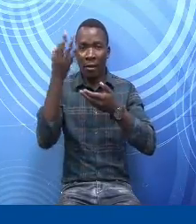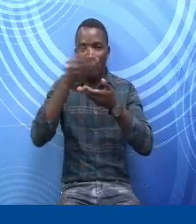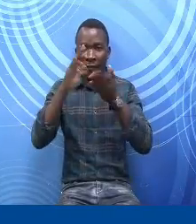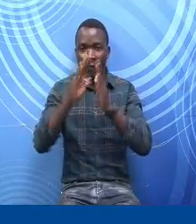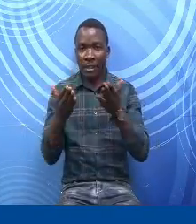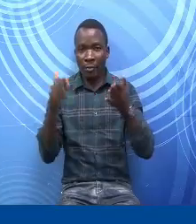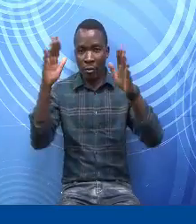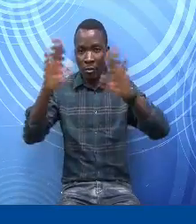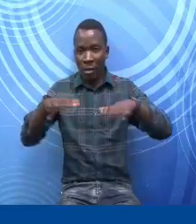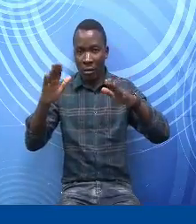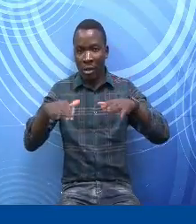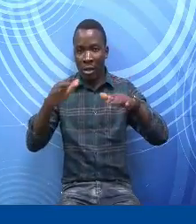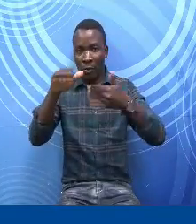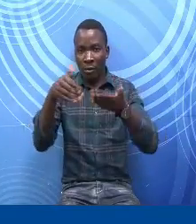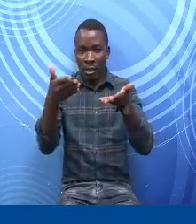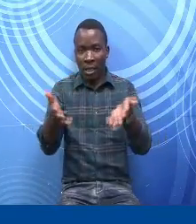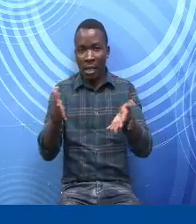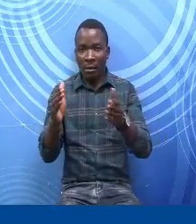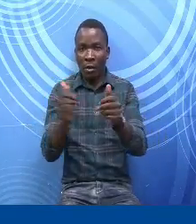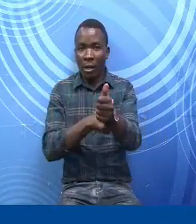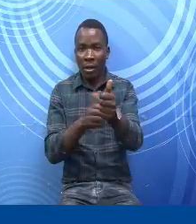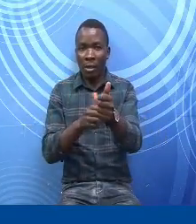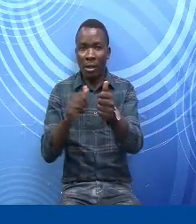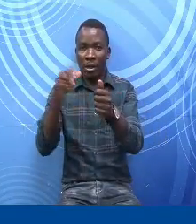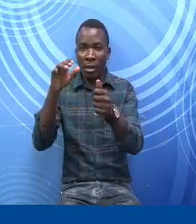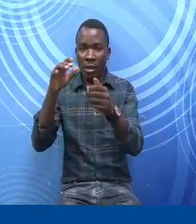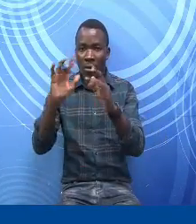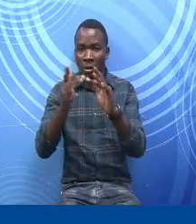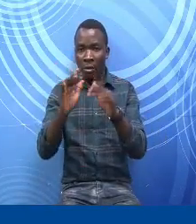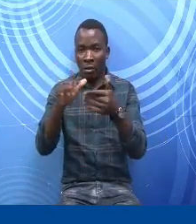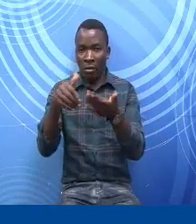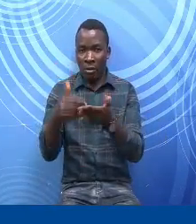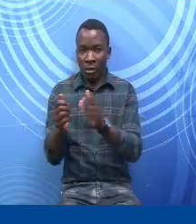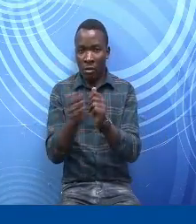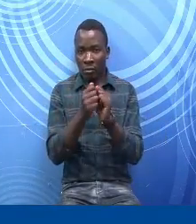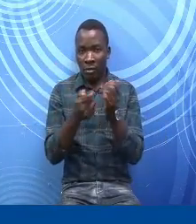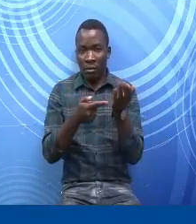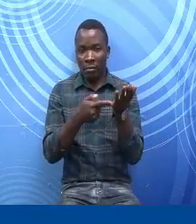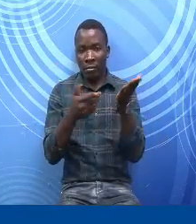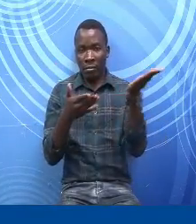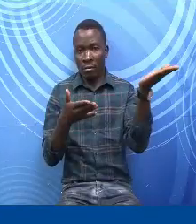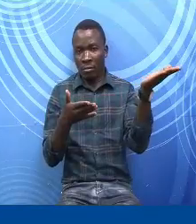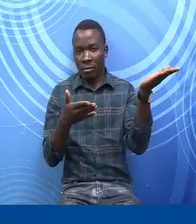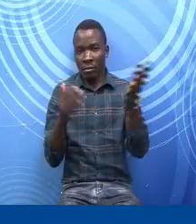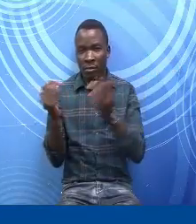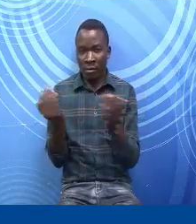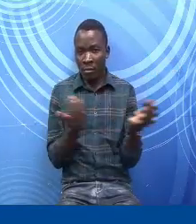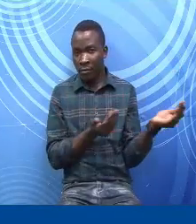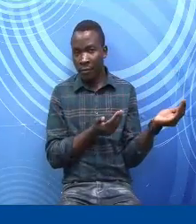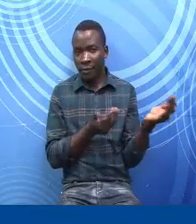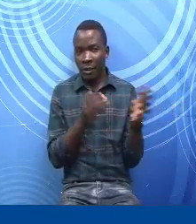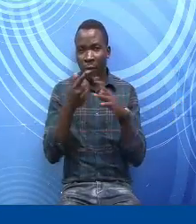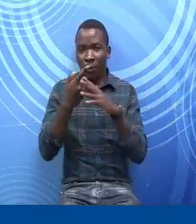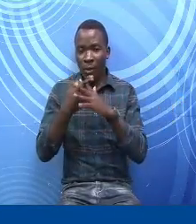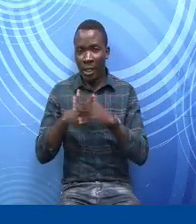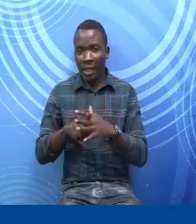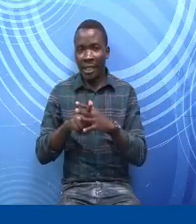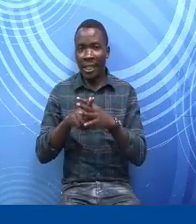ariho live, mukaza no kuyakurikirana nyuma yaho kuri YouTube. Turi kumwe na ntwateze kubanga bw'ibyuma mbahaye ikaze.